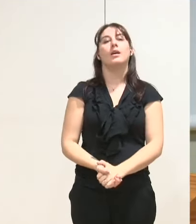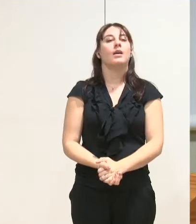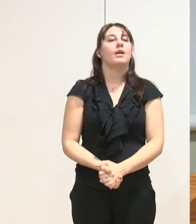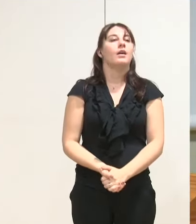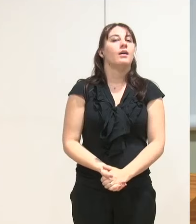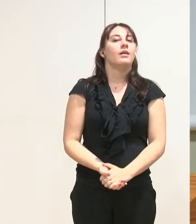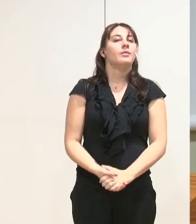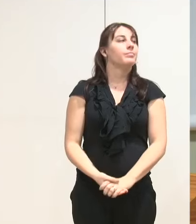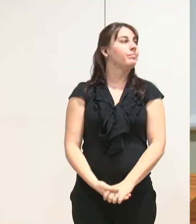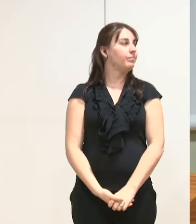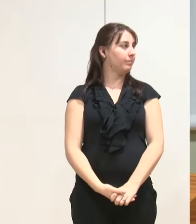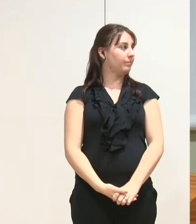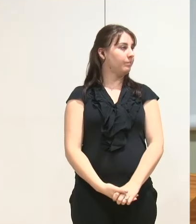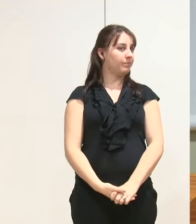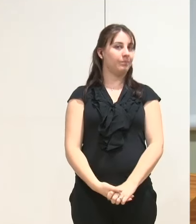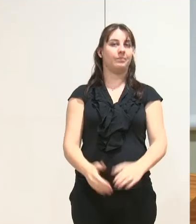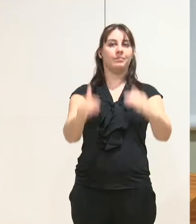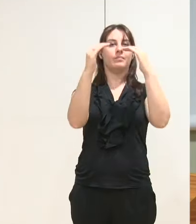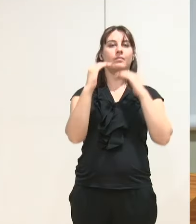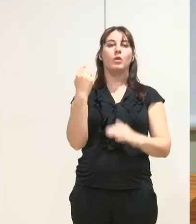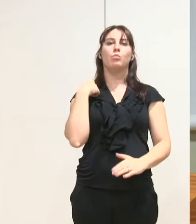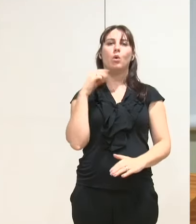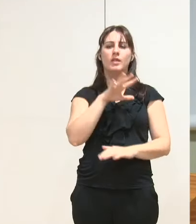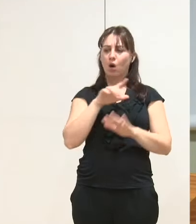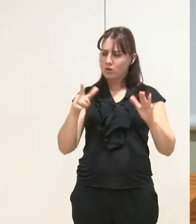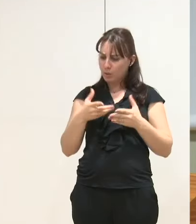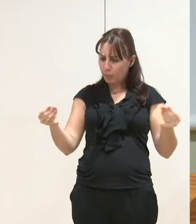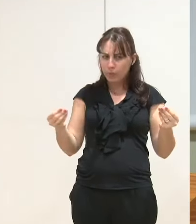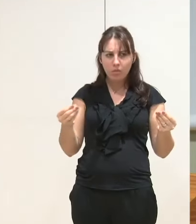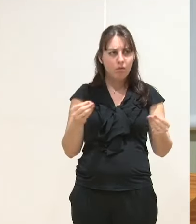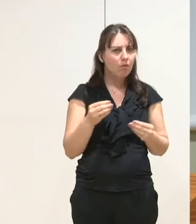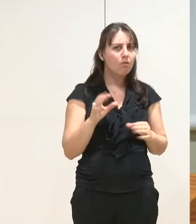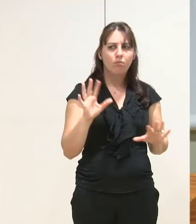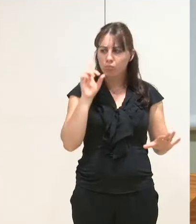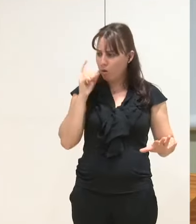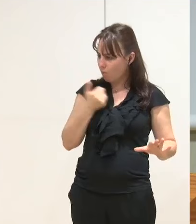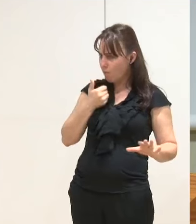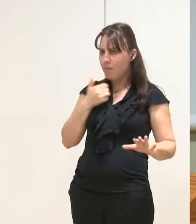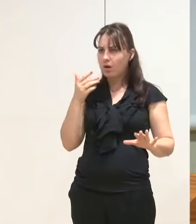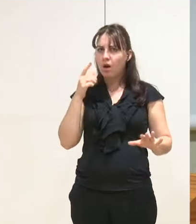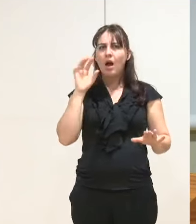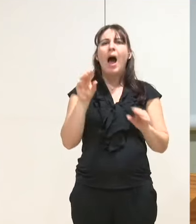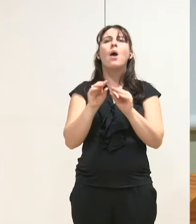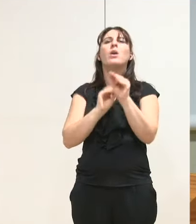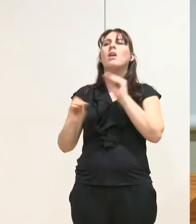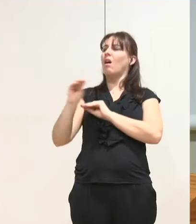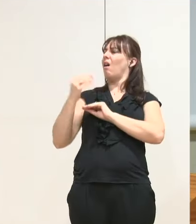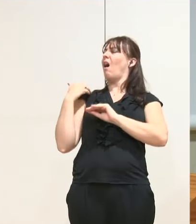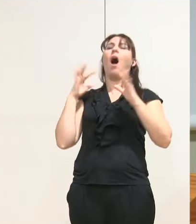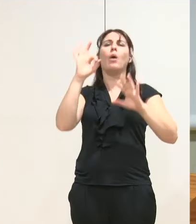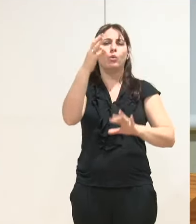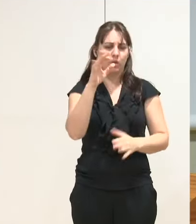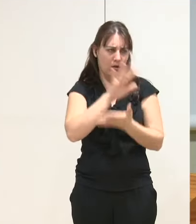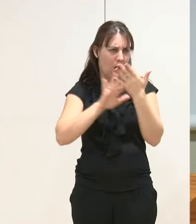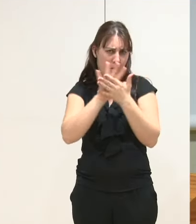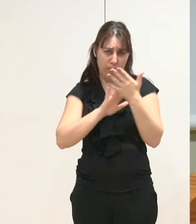adopté la 58 la 57 a disparu c'est c'est juste moi ah oui parce qu'on l'a fait passer avant excusez-moi